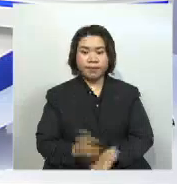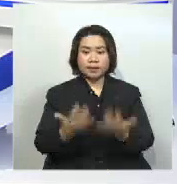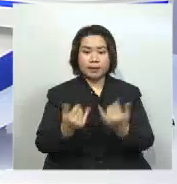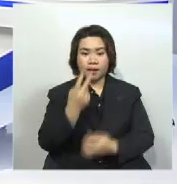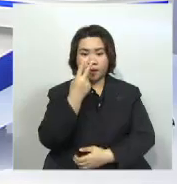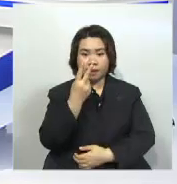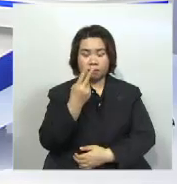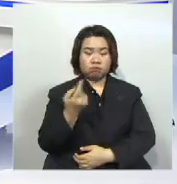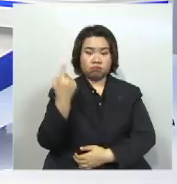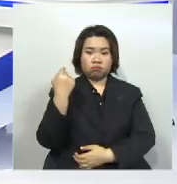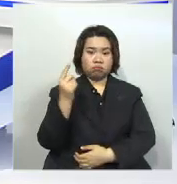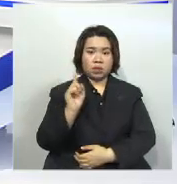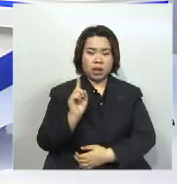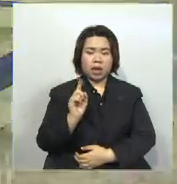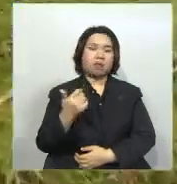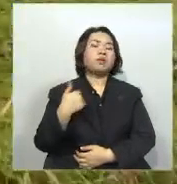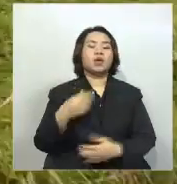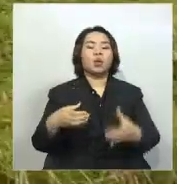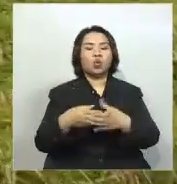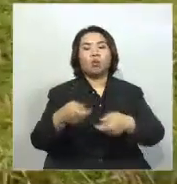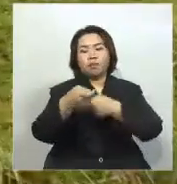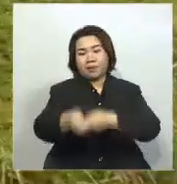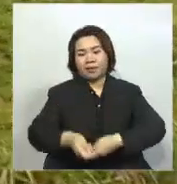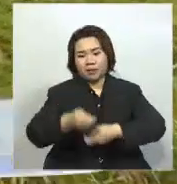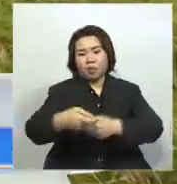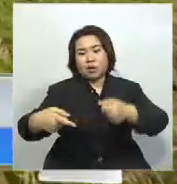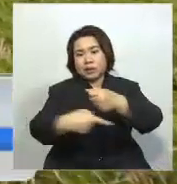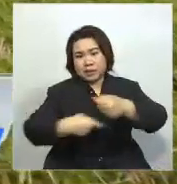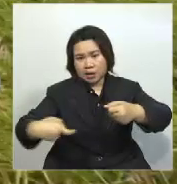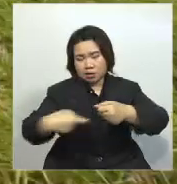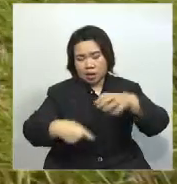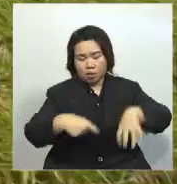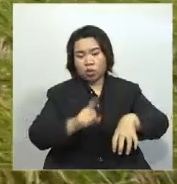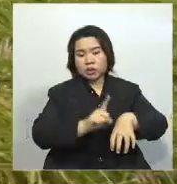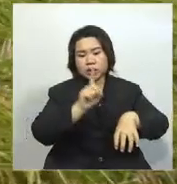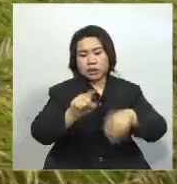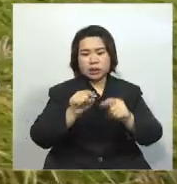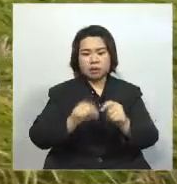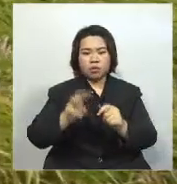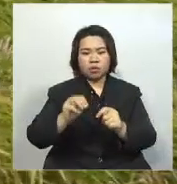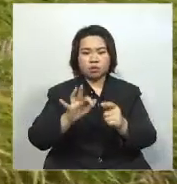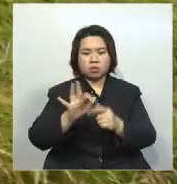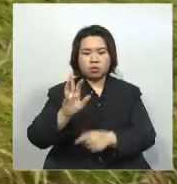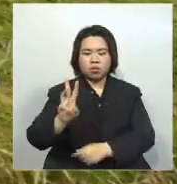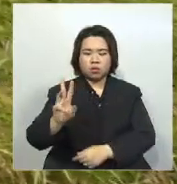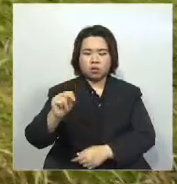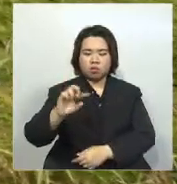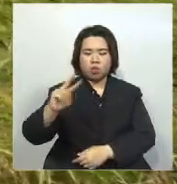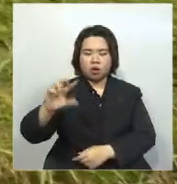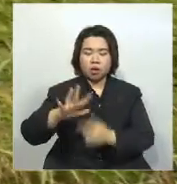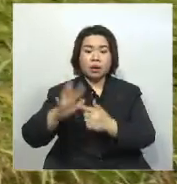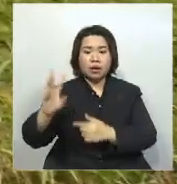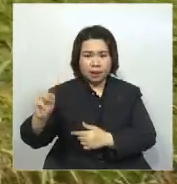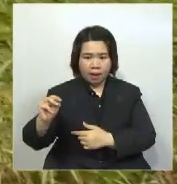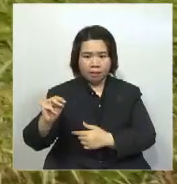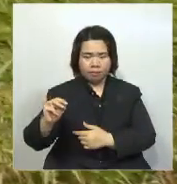ที่เห็นด้านหลังอยู่ดิฉันนะคะก็คือพี่น้องเกษตรกรชาวนาบ้านป่าโอหมู่ที่1ตําบลม่วงงามอําเภอสิงหนครจังหวัดสงขลาค่